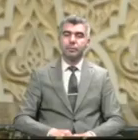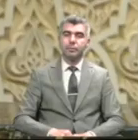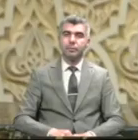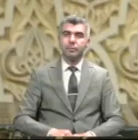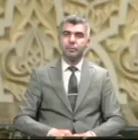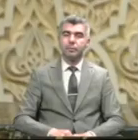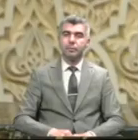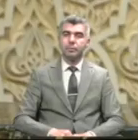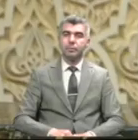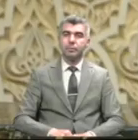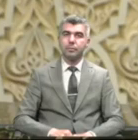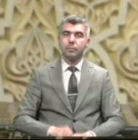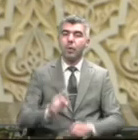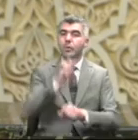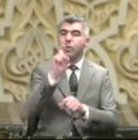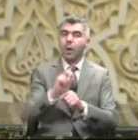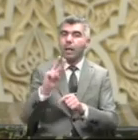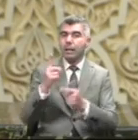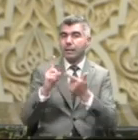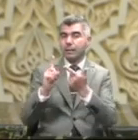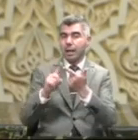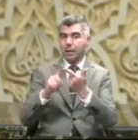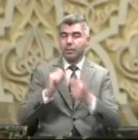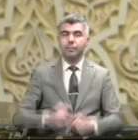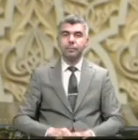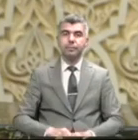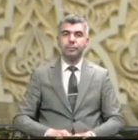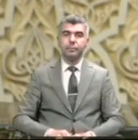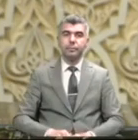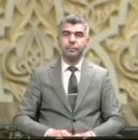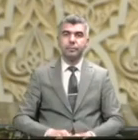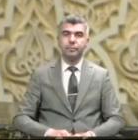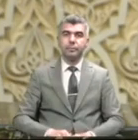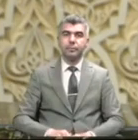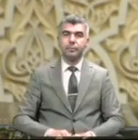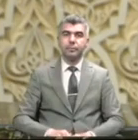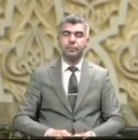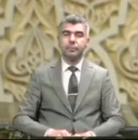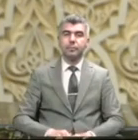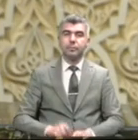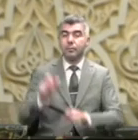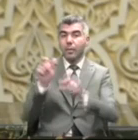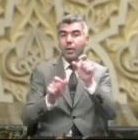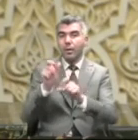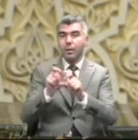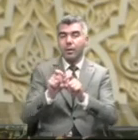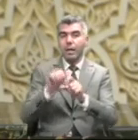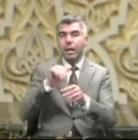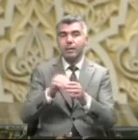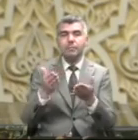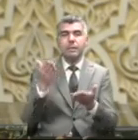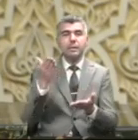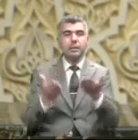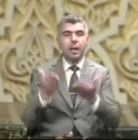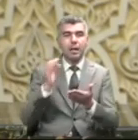الكلمه الان في اطار السؤال الثاني هي لاحد الساده والسيدات من الفريق الاستقلالي في